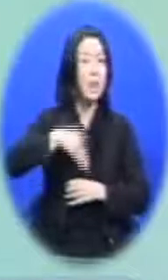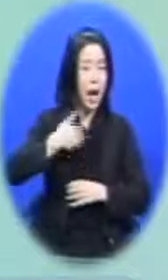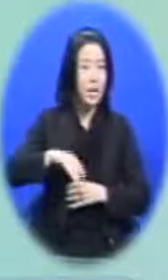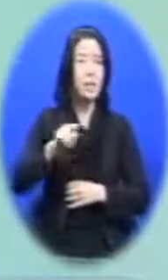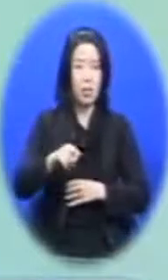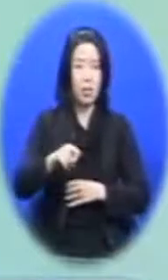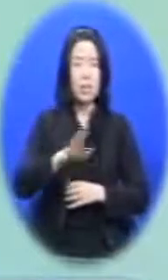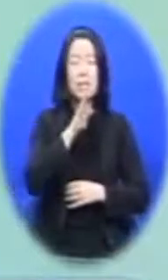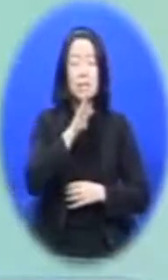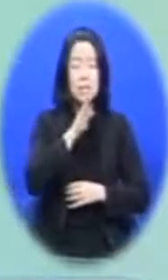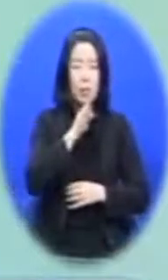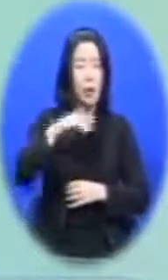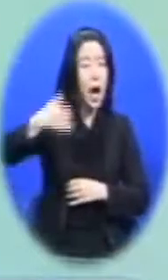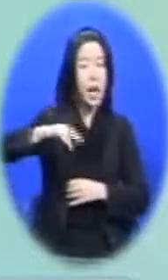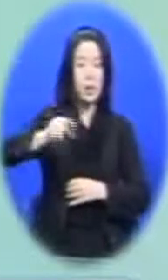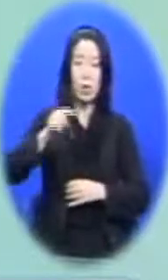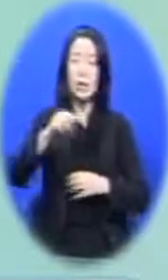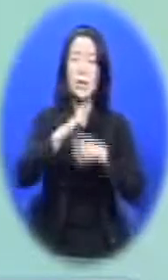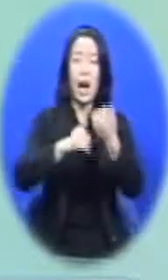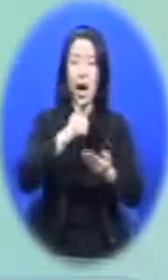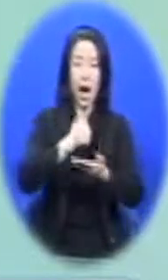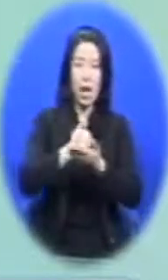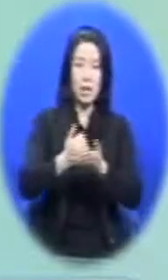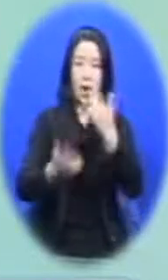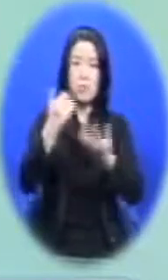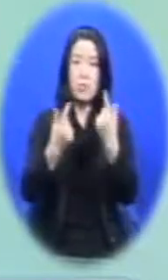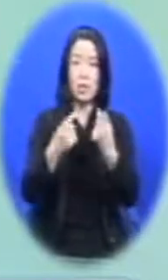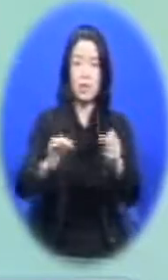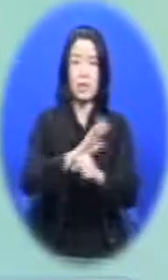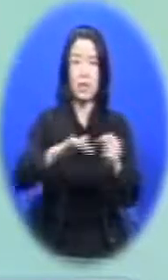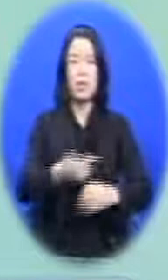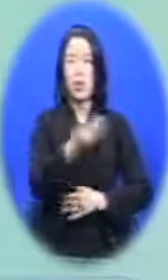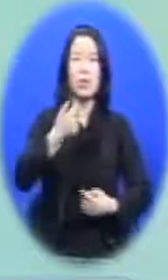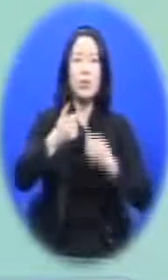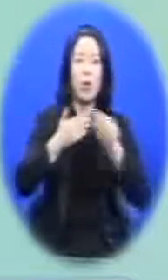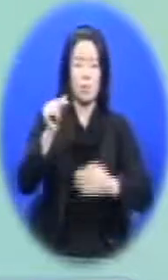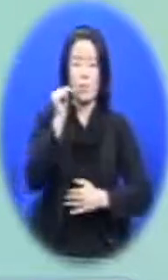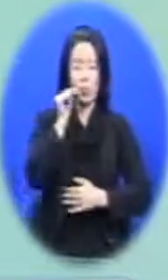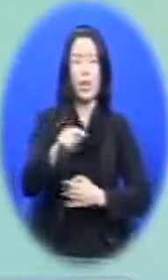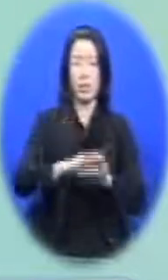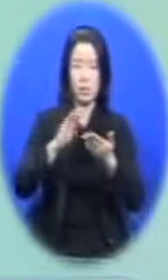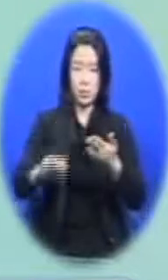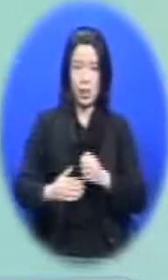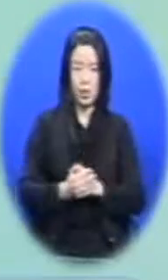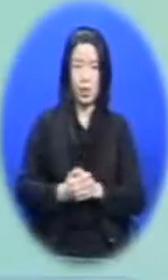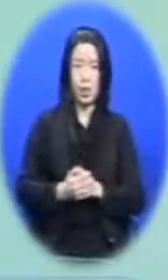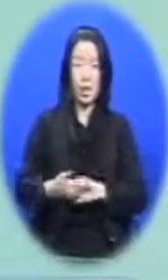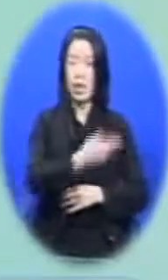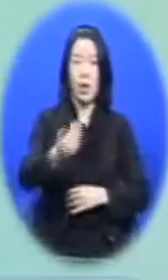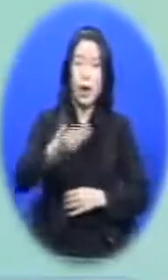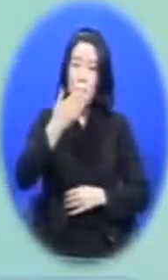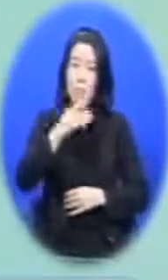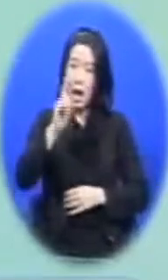거지 실제로는 아직도 그 하나님의 불과 같은 사랑을 여러분이 경험을 못한 겁니다. 여러분,